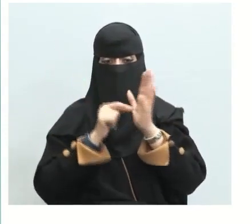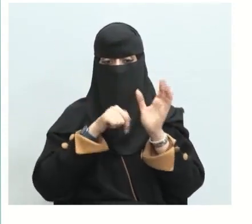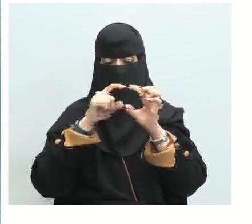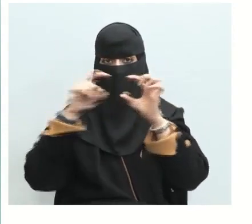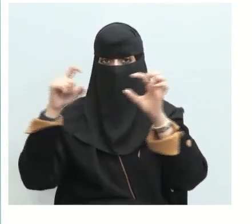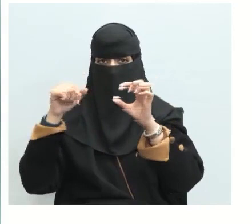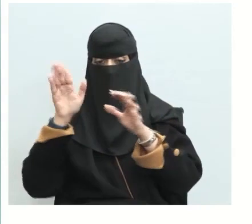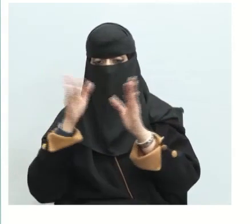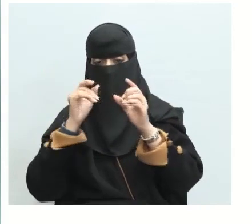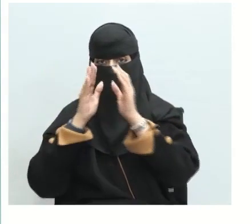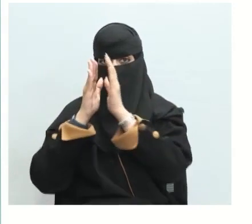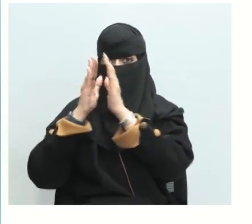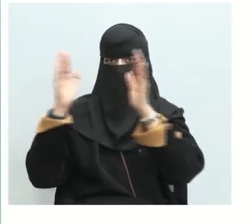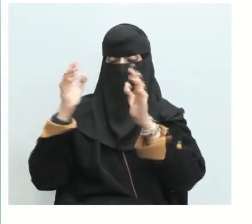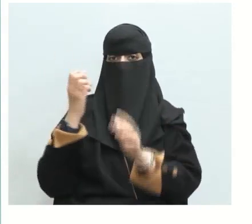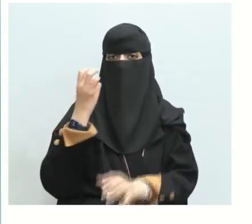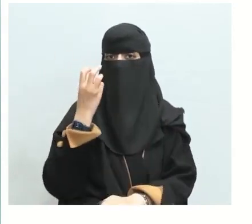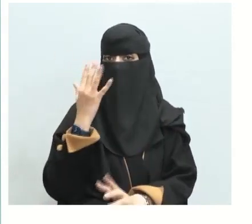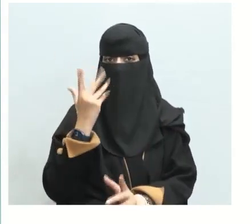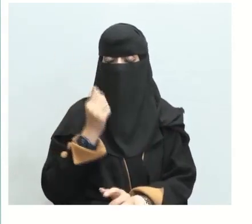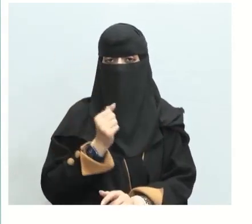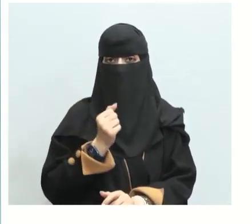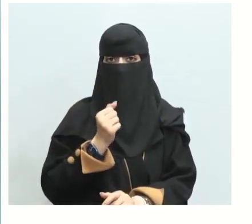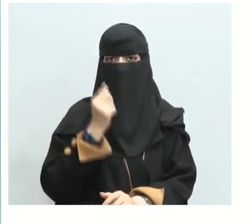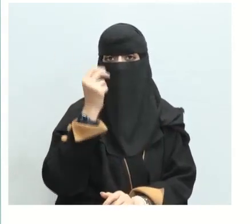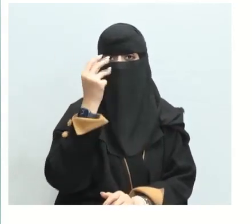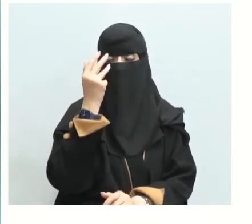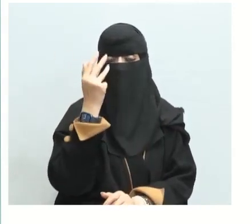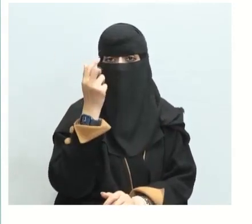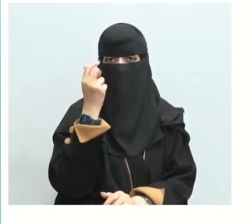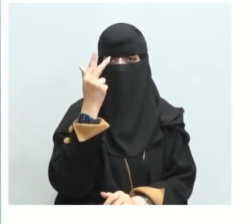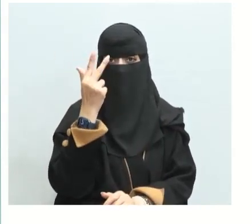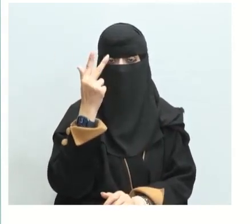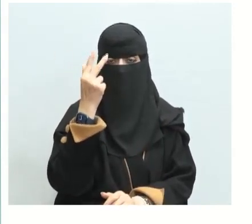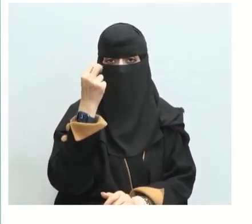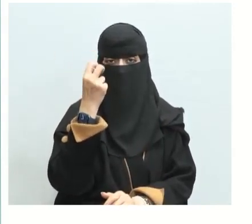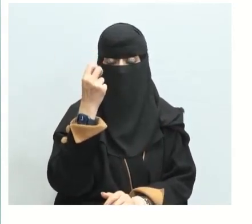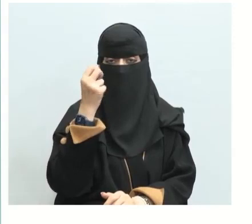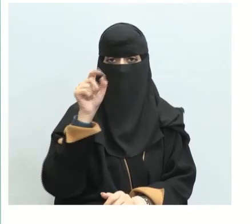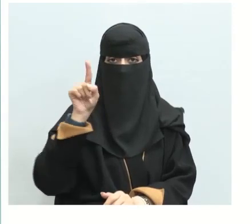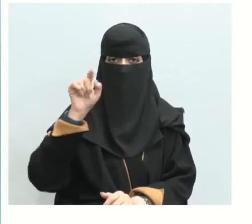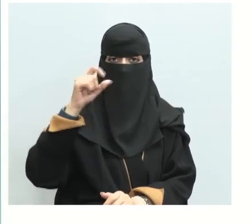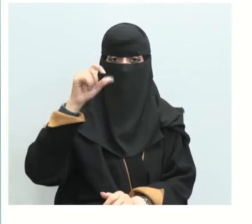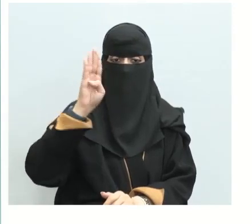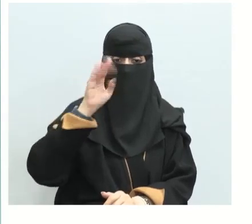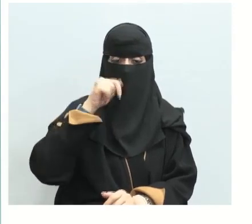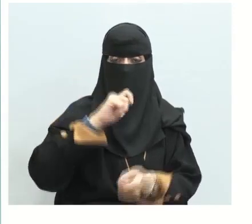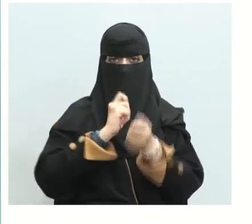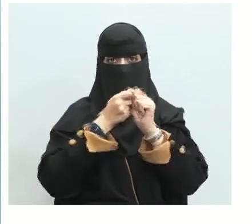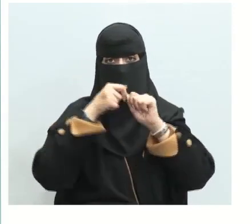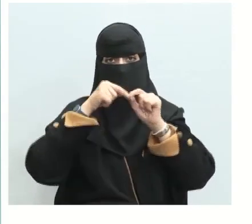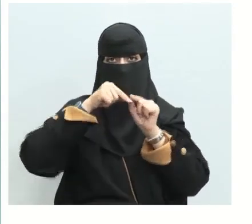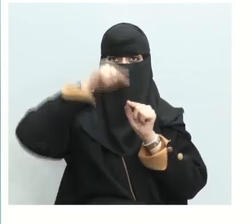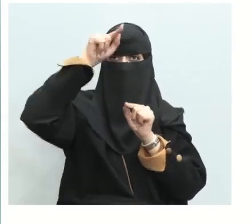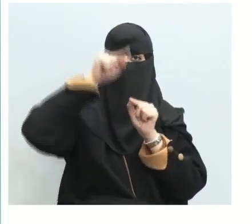الشرط حجم الشاشة 800 بكسل. إذا كان حجم الشاشة 800 بكسل، قم بتغيير العرض